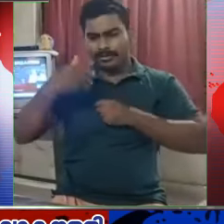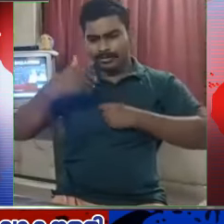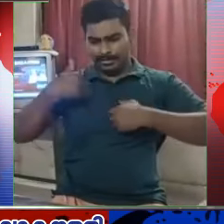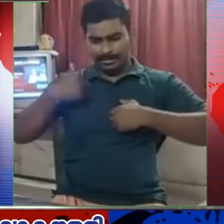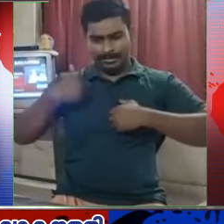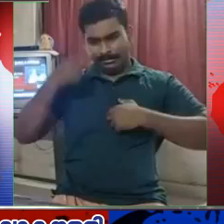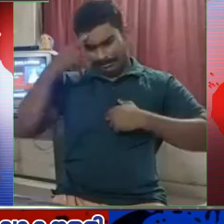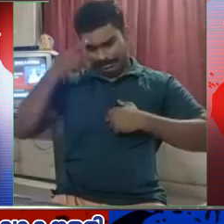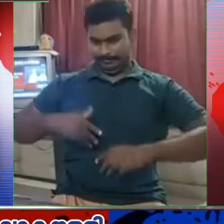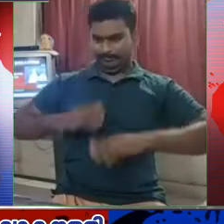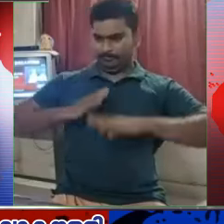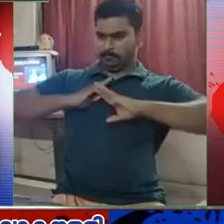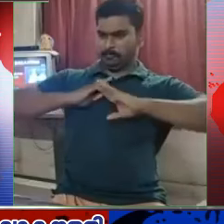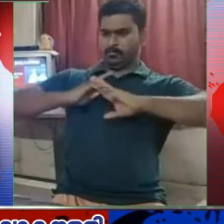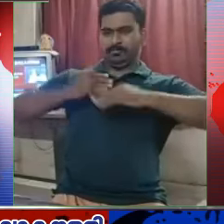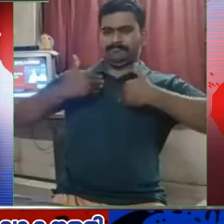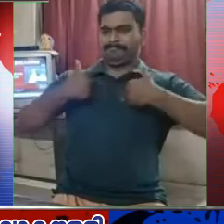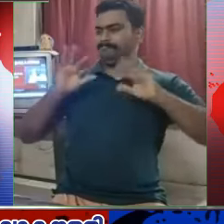പ്രചാരത്തിൽ വന്നിട്ടുണ്ട്.